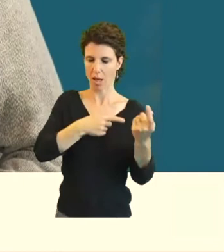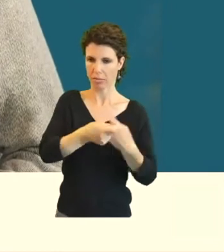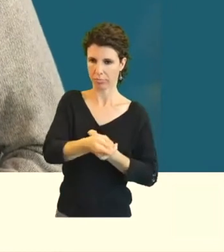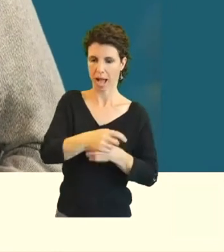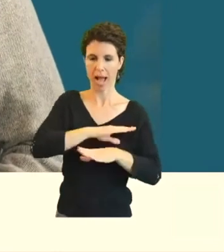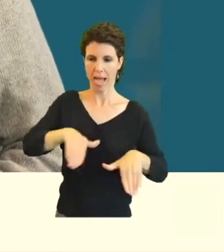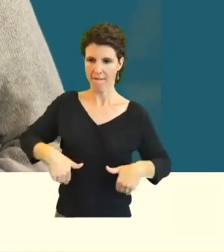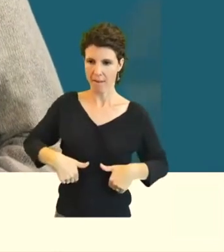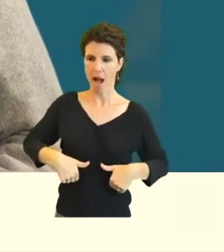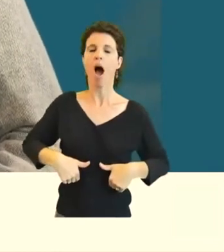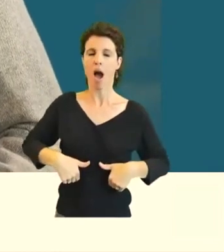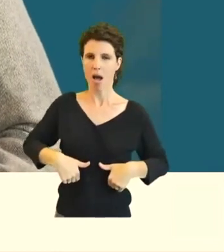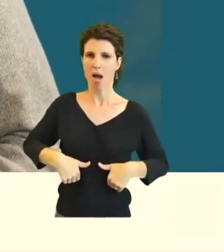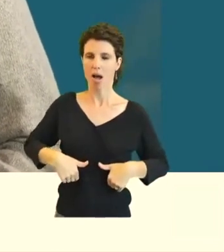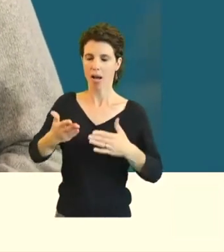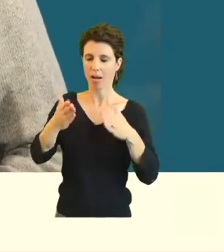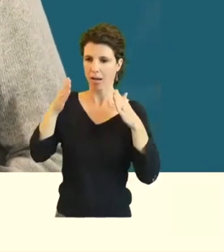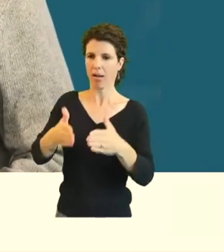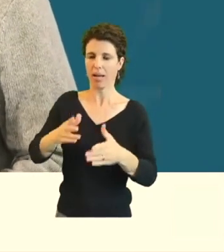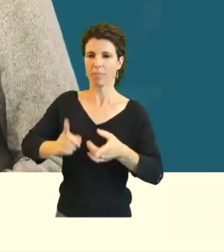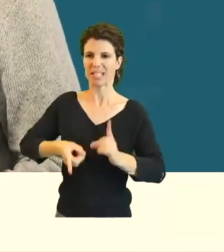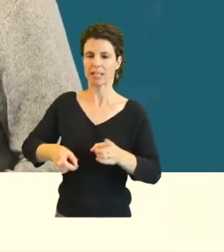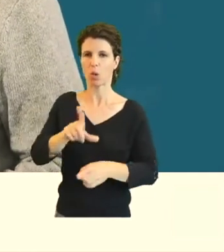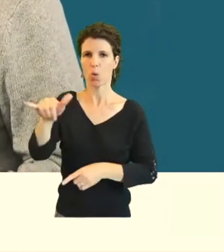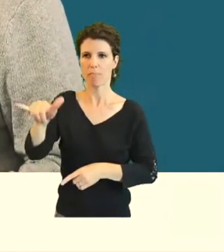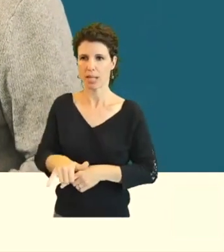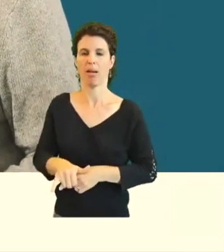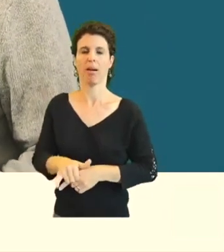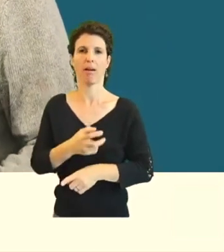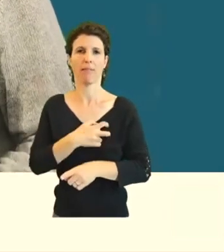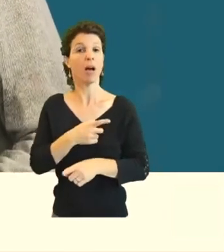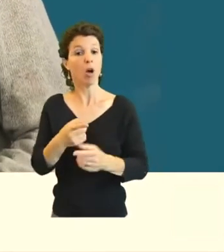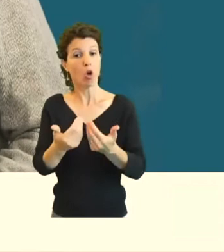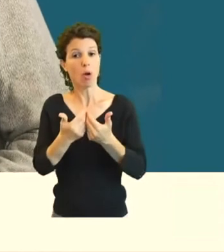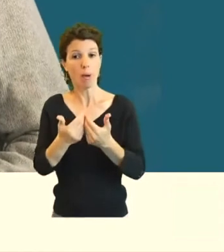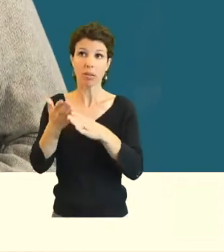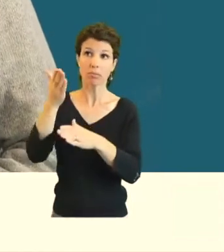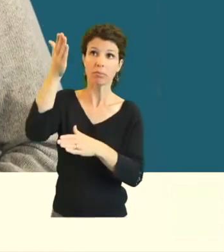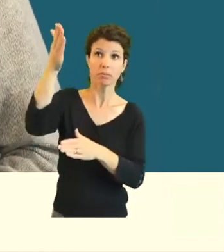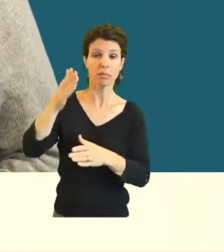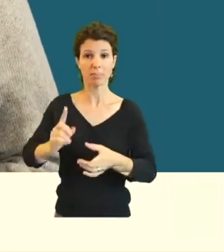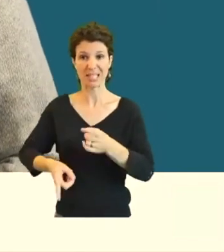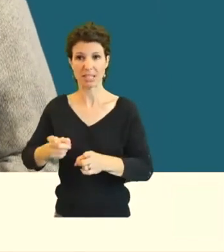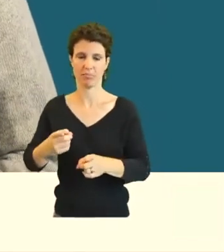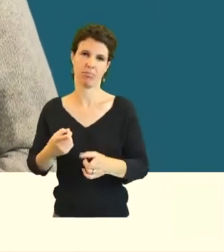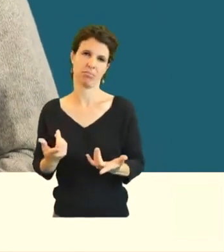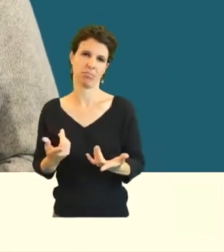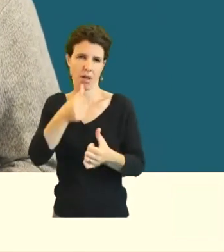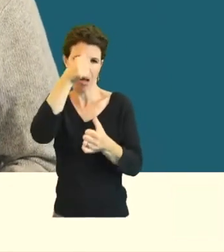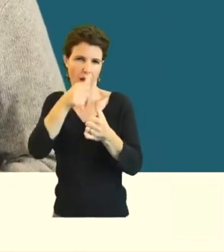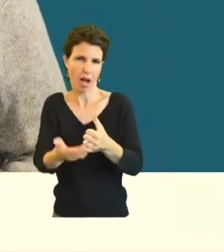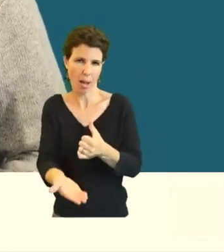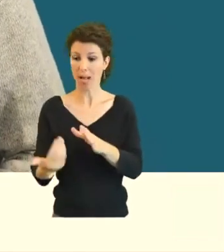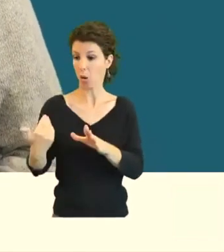piscine de Lumigny. Puisque vous me demandez quel sera le devenir de cette piscine, je tiens à vous rappeler qu'elle est fermée temporairement depuis